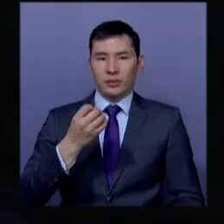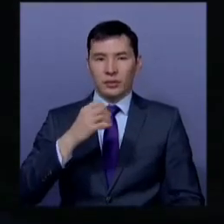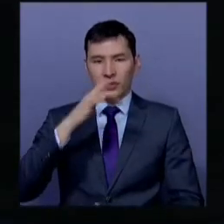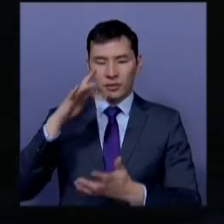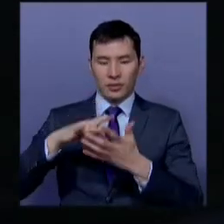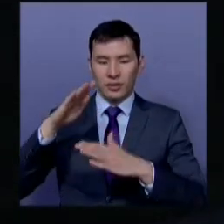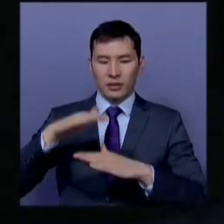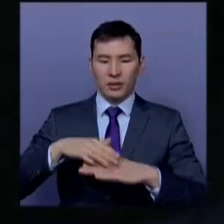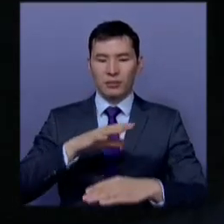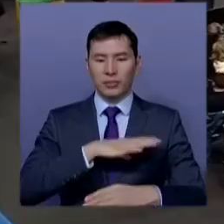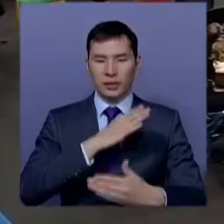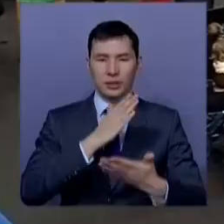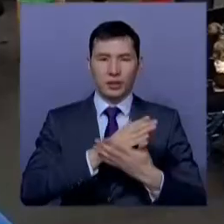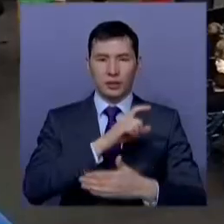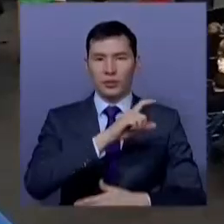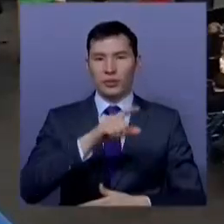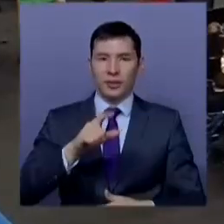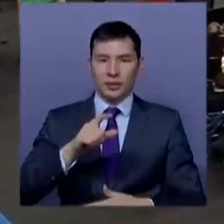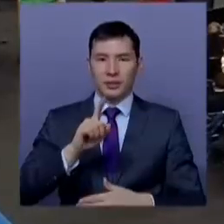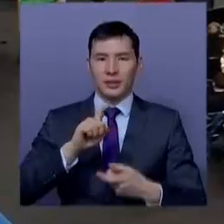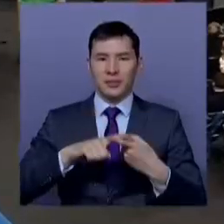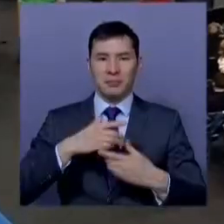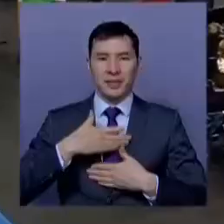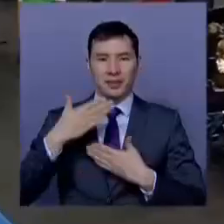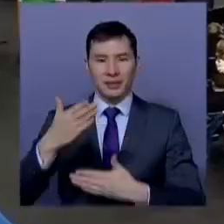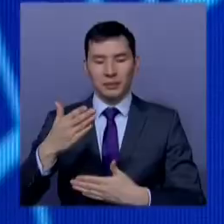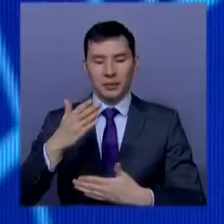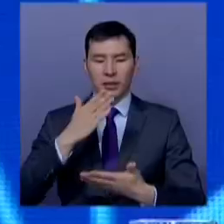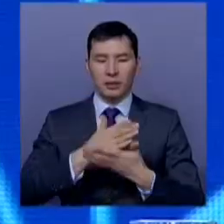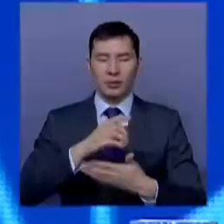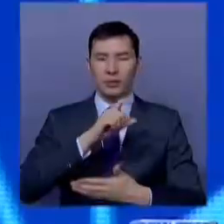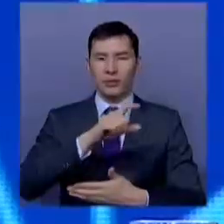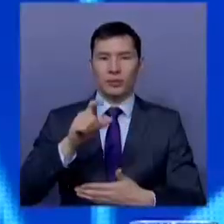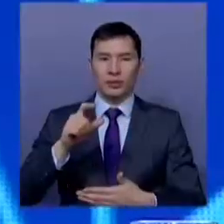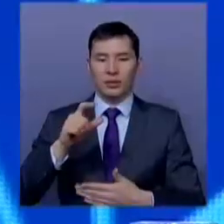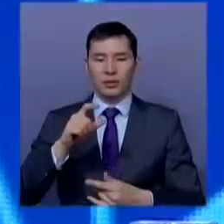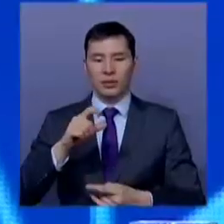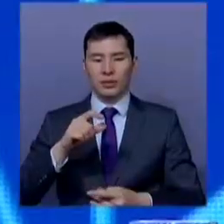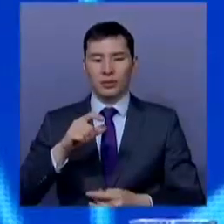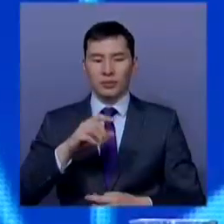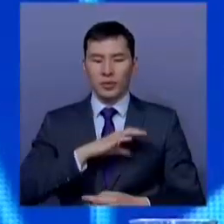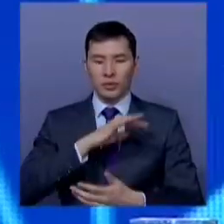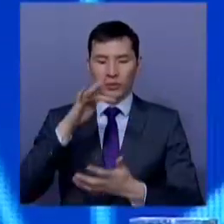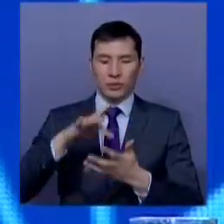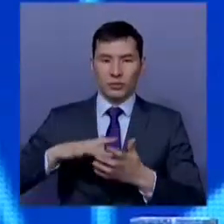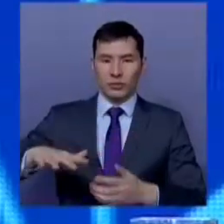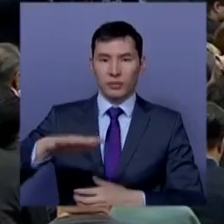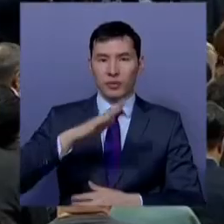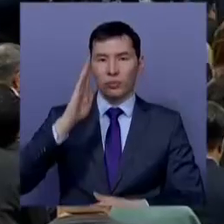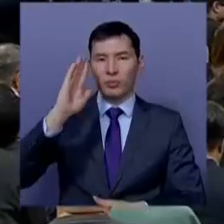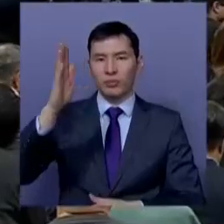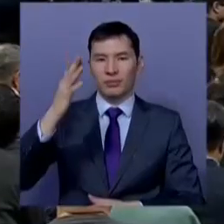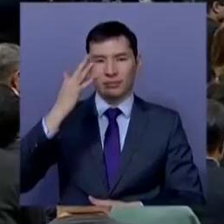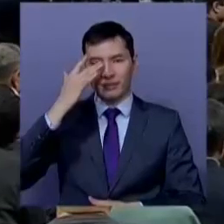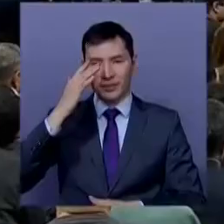басшылығына алғыстарын арқалап келгендер көп болды. Бір жағадан бас, бір жеңнен қол шығарып жұмыс дегенде ғана қаламыздың болашағы жарқын болмақ дейді